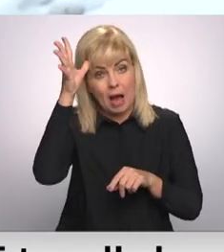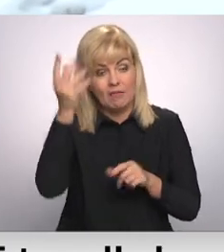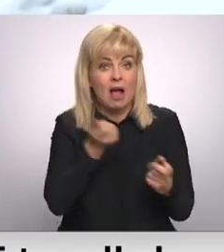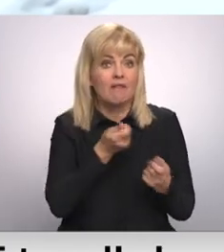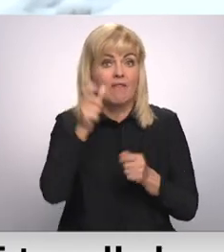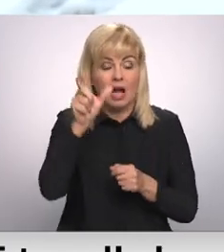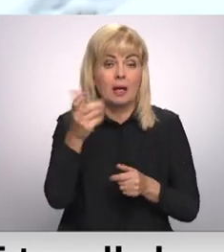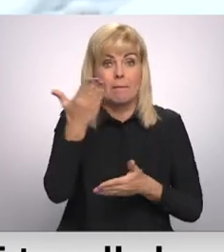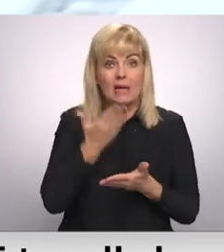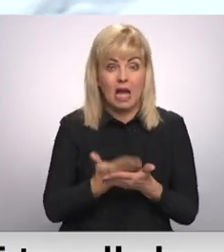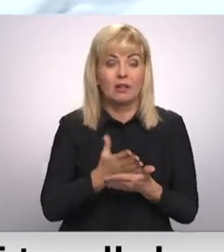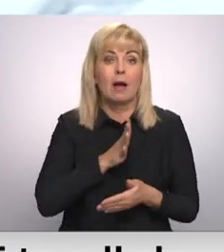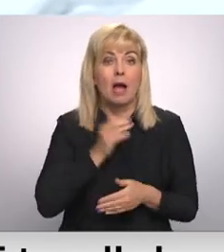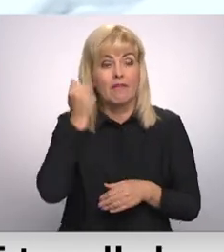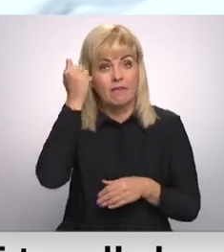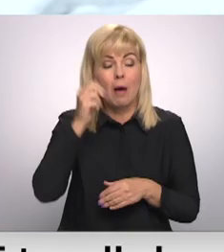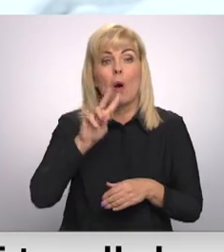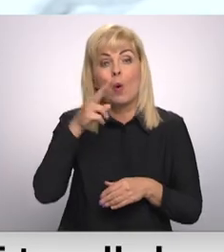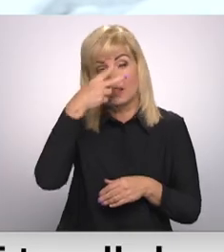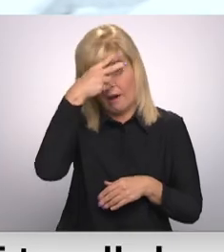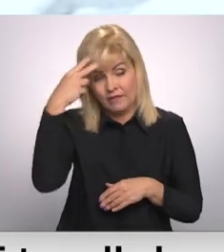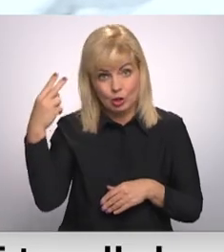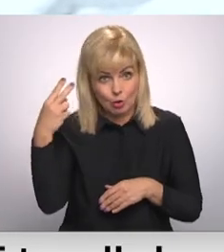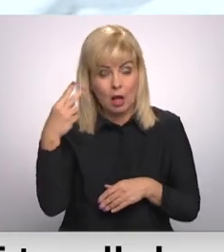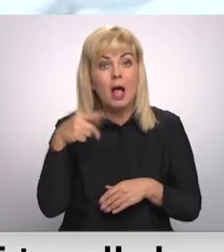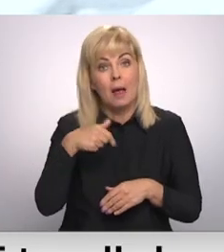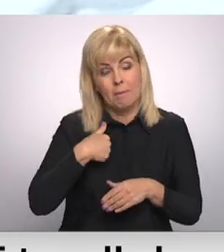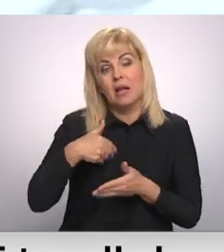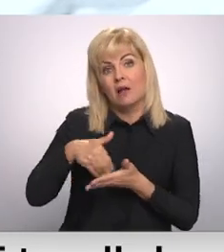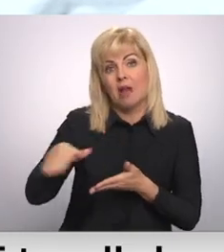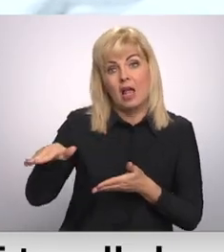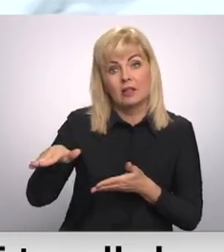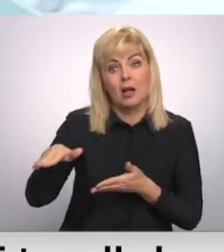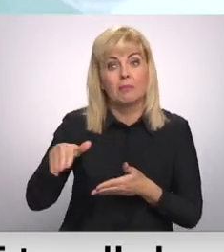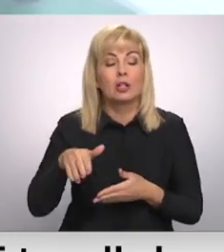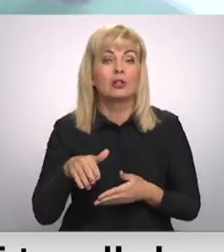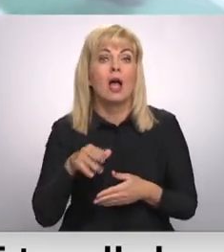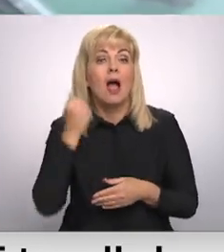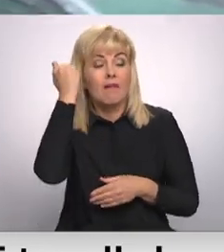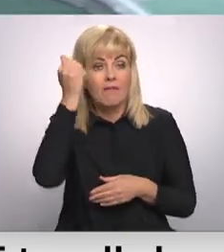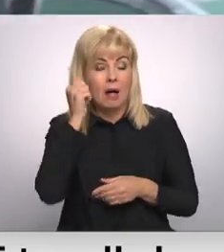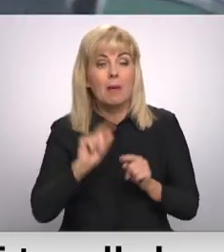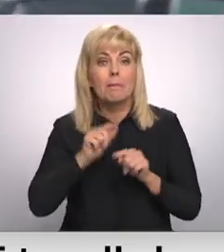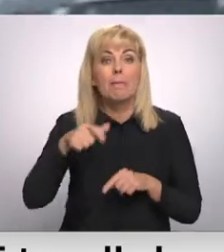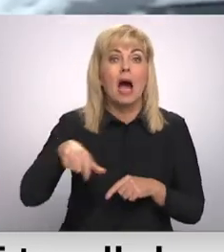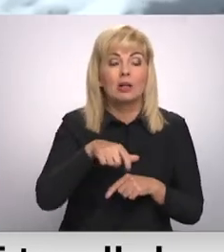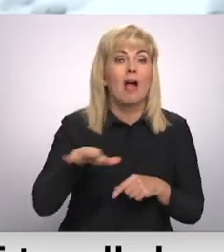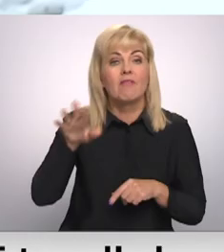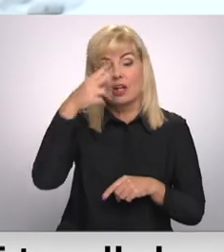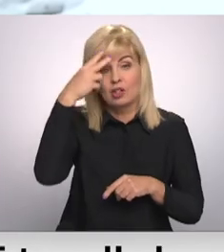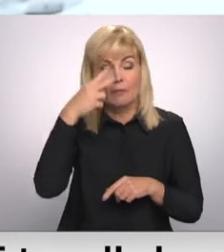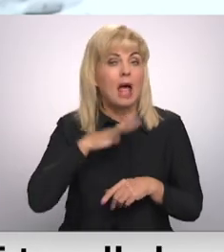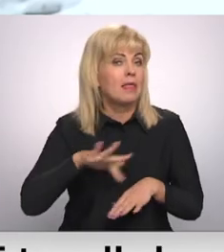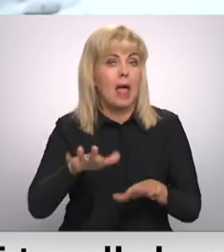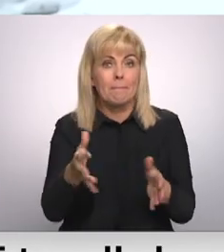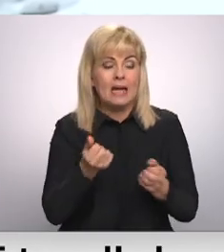vadītāji piedāvāja, bija Valmieras 2. vidusskola, no kā mēs atteicāmies. Valmieras Pārgaujas valsts ģimnāzija neuzņēma manu